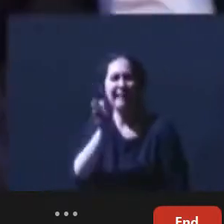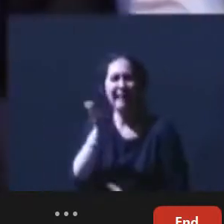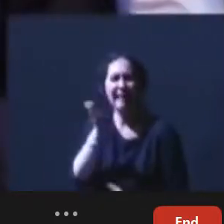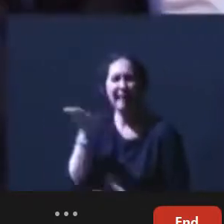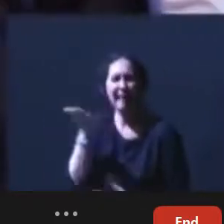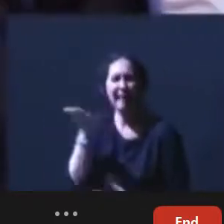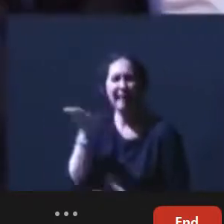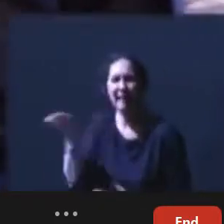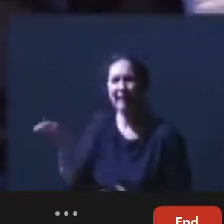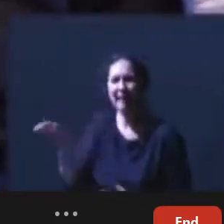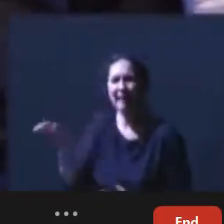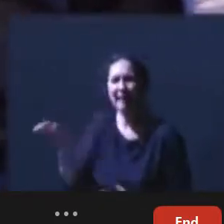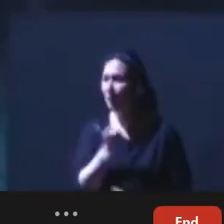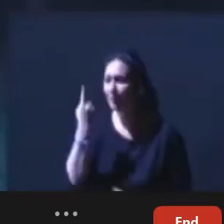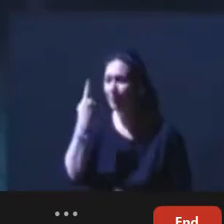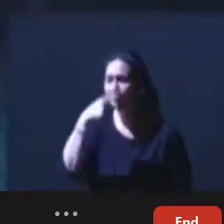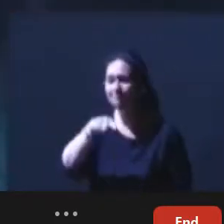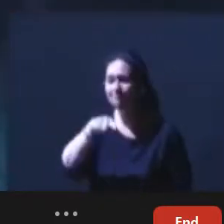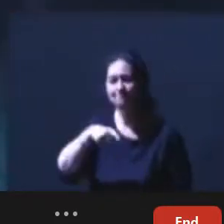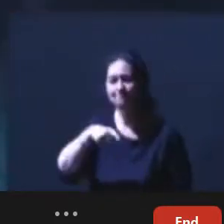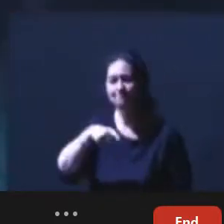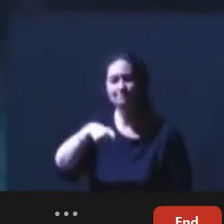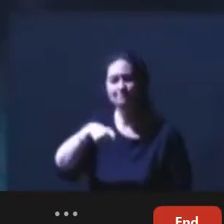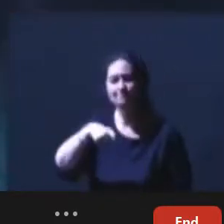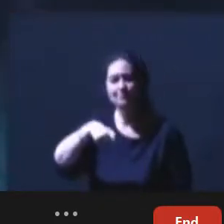và